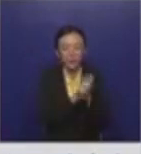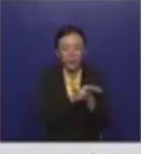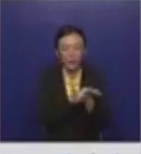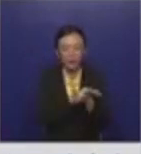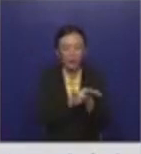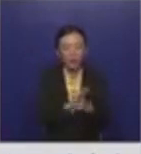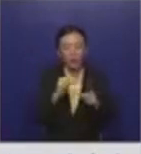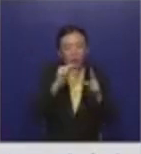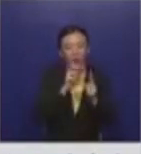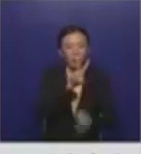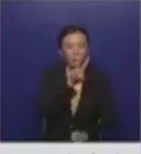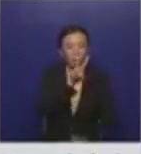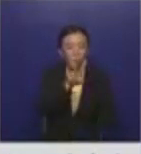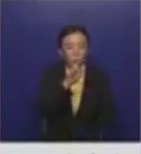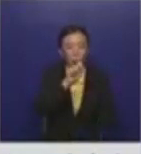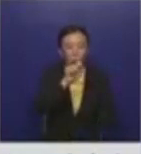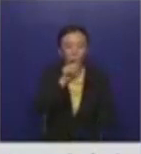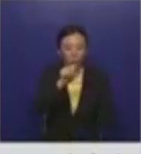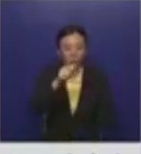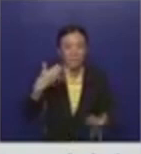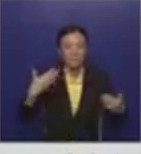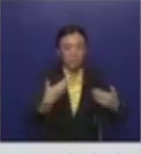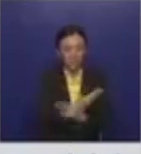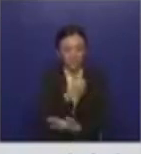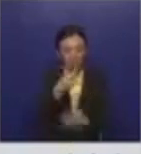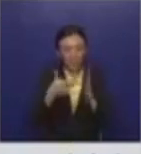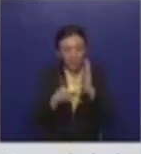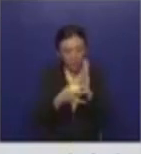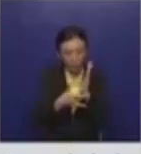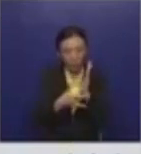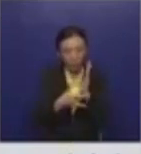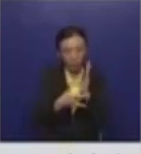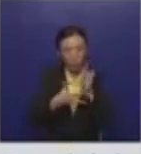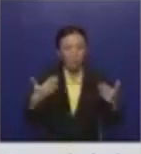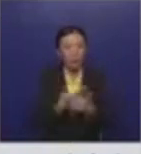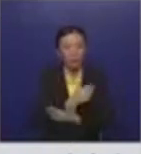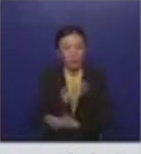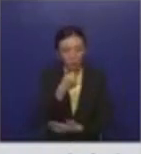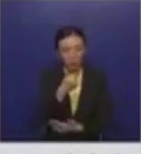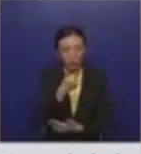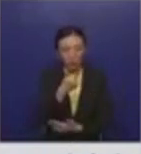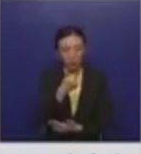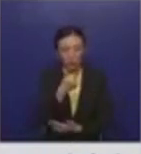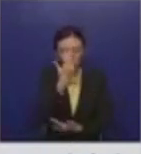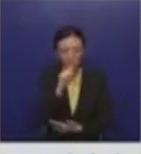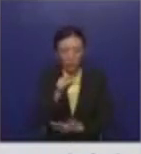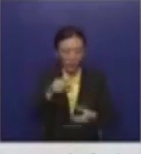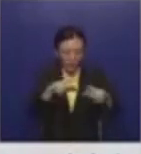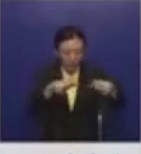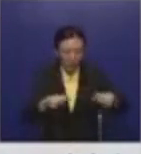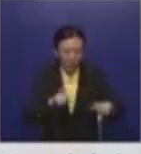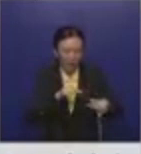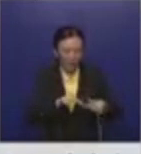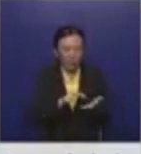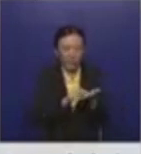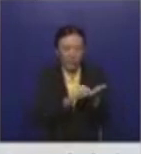อย่างเดียวเนี่ยไปเปลี่ยนเป็นดิจิตอลแท็กได้ไหมล่ะเพราะผมดูแล้วเนี่ยบางครั้งหลักการท่านเขียนค่อนข้างมีความจำเพาะมาก